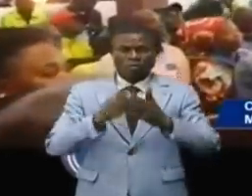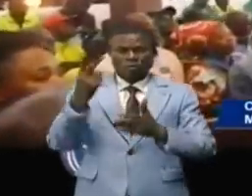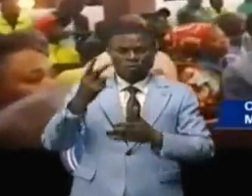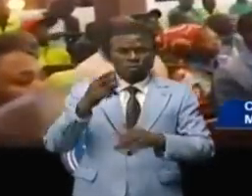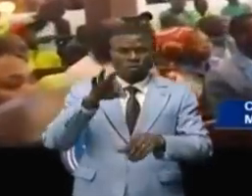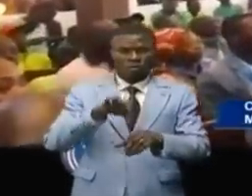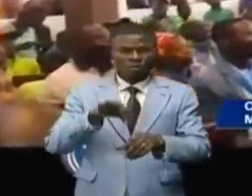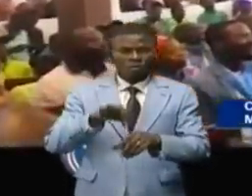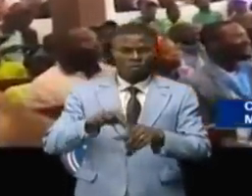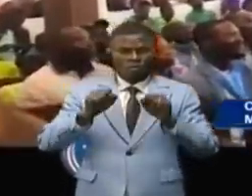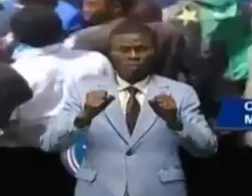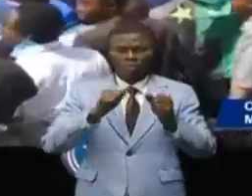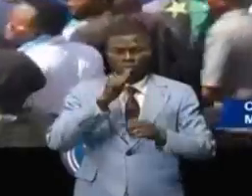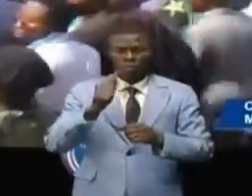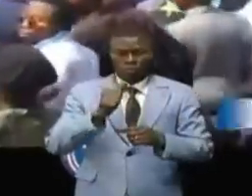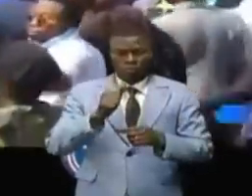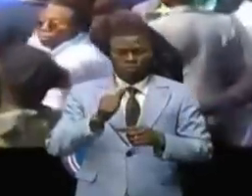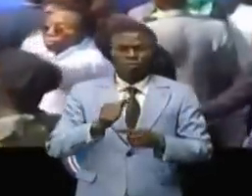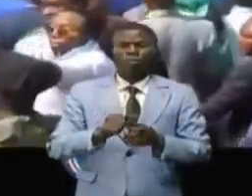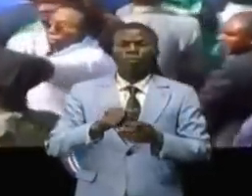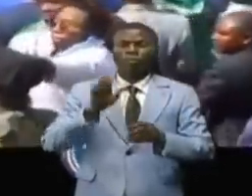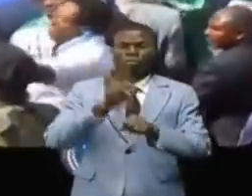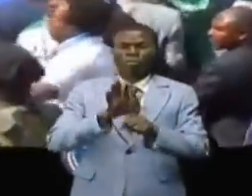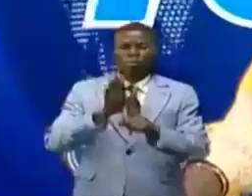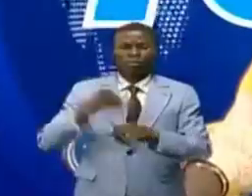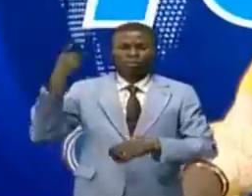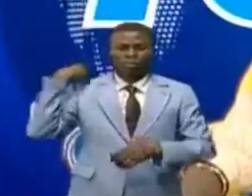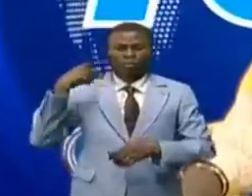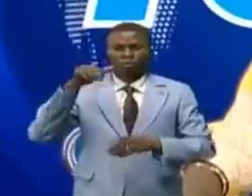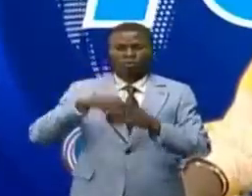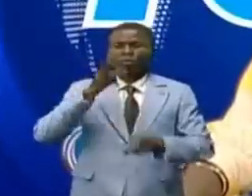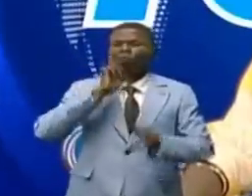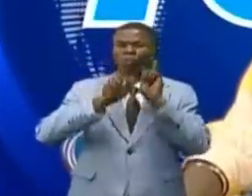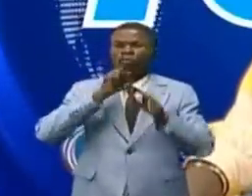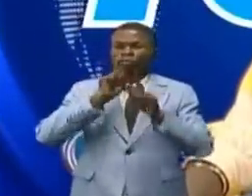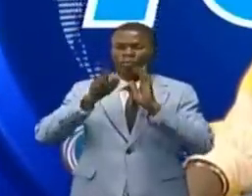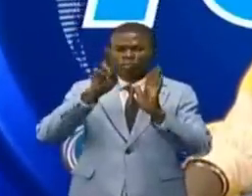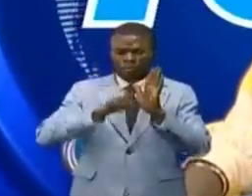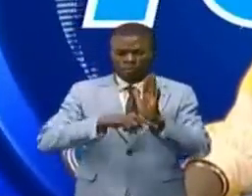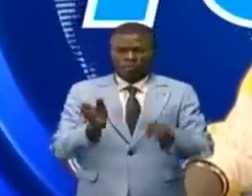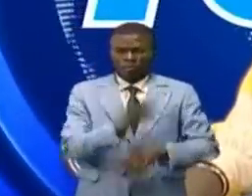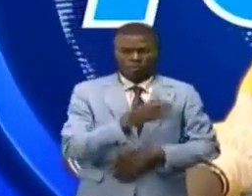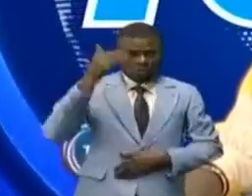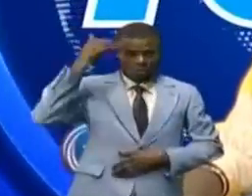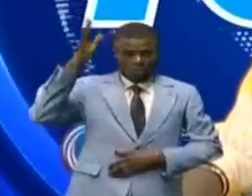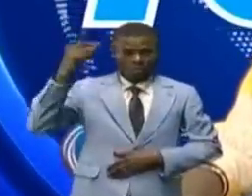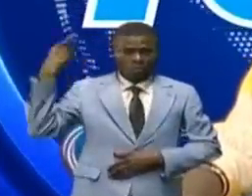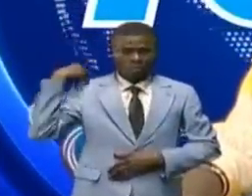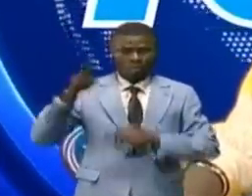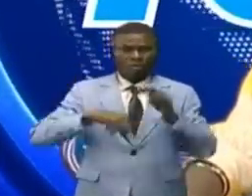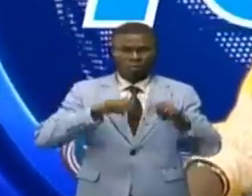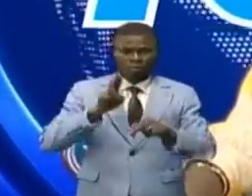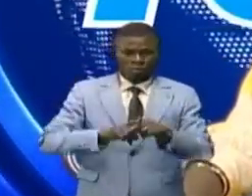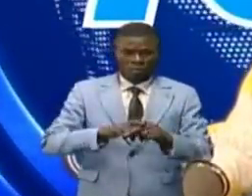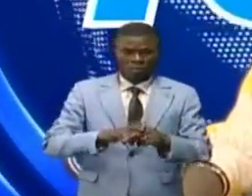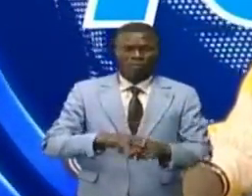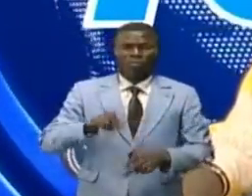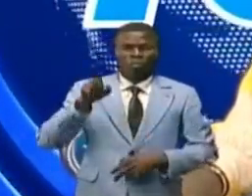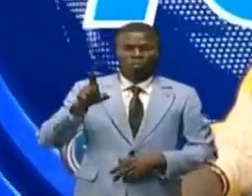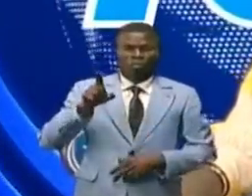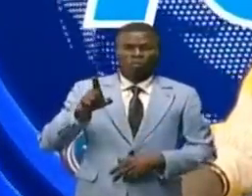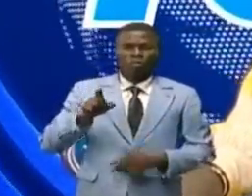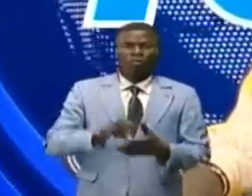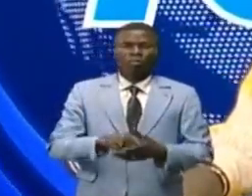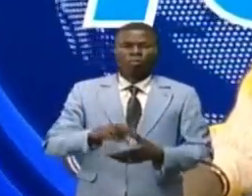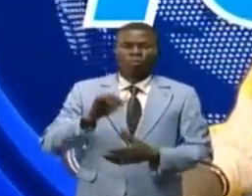mandat mais également une majorité Parlement et un bandaka le député national désiré ivolo a